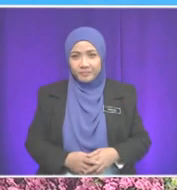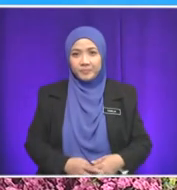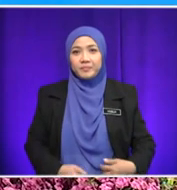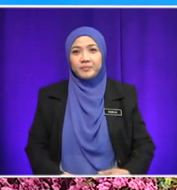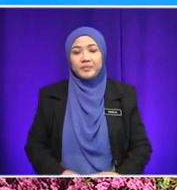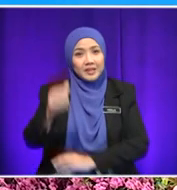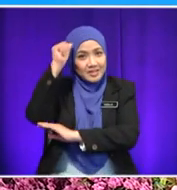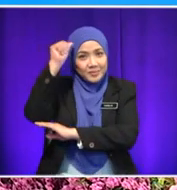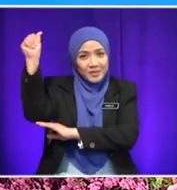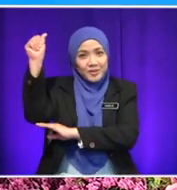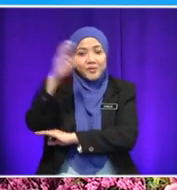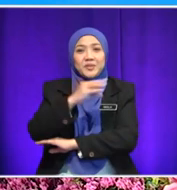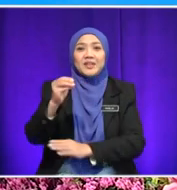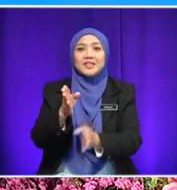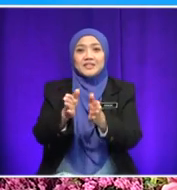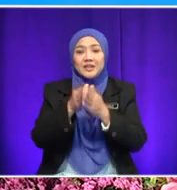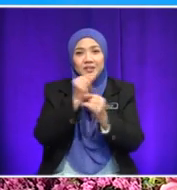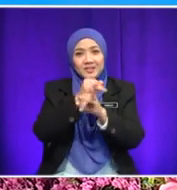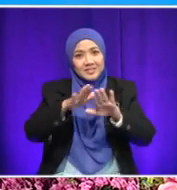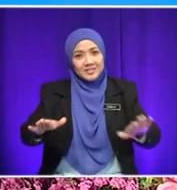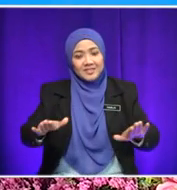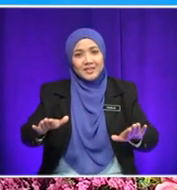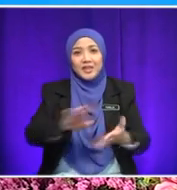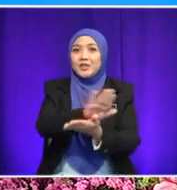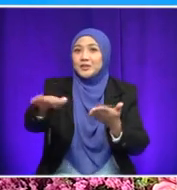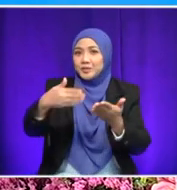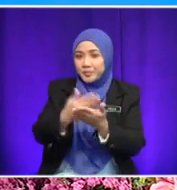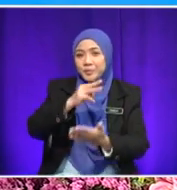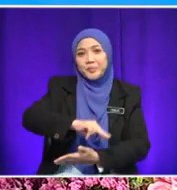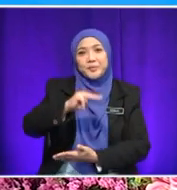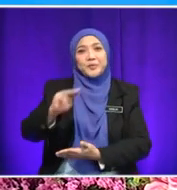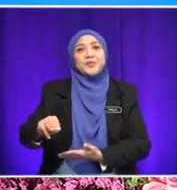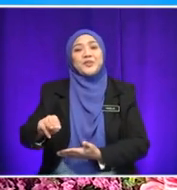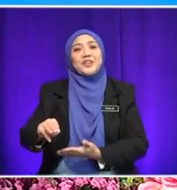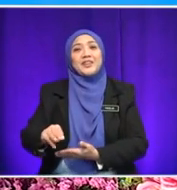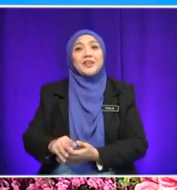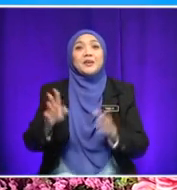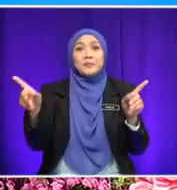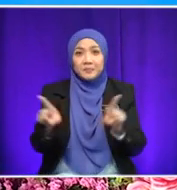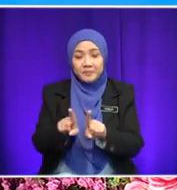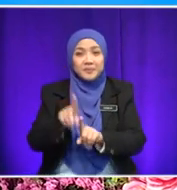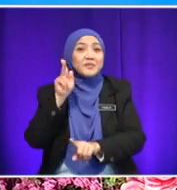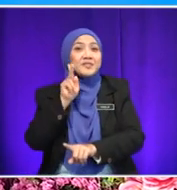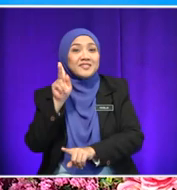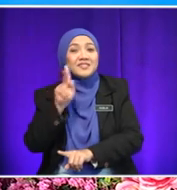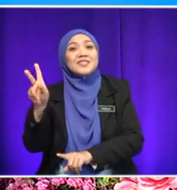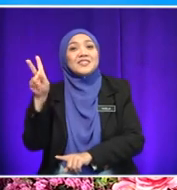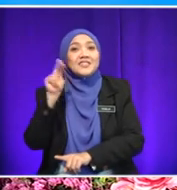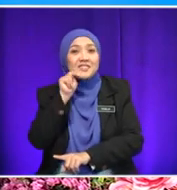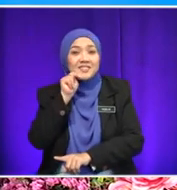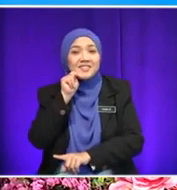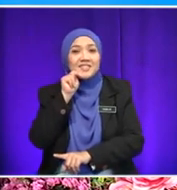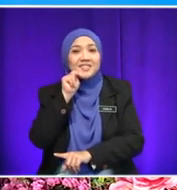Assalamualaikum salam sejahtera penonton Didik TV KPM saya bersama-sama dengan Anda pada hari ini